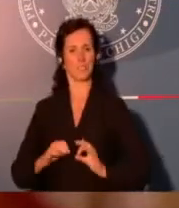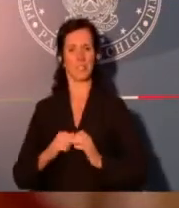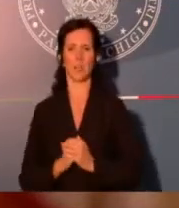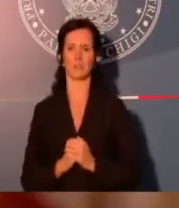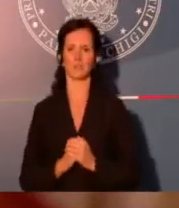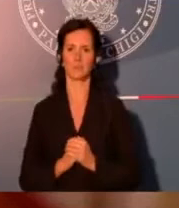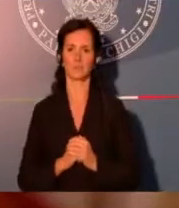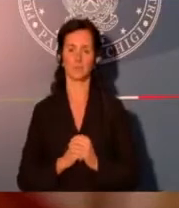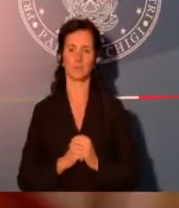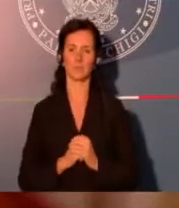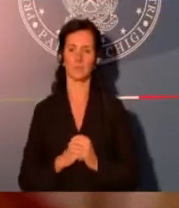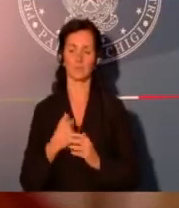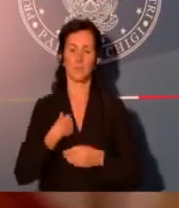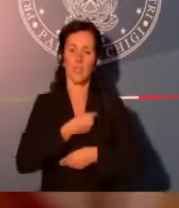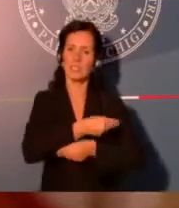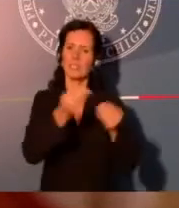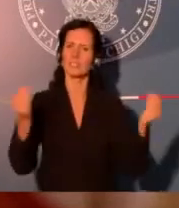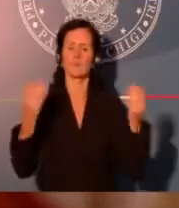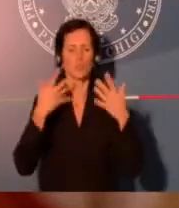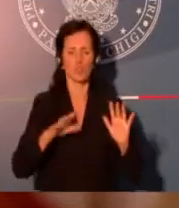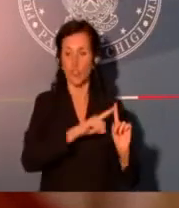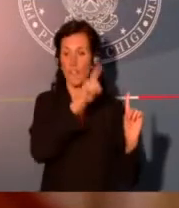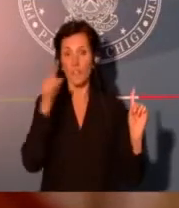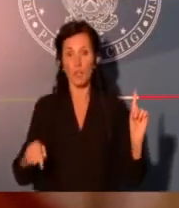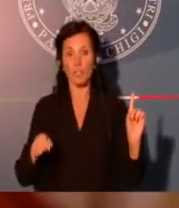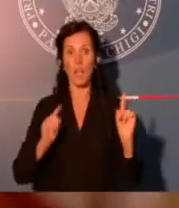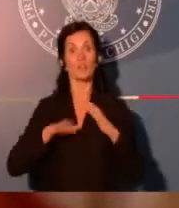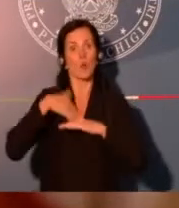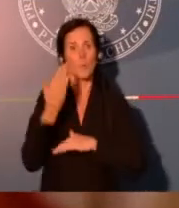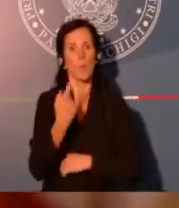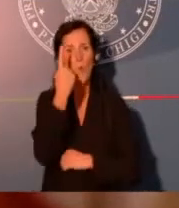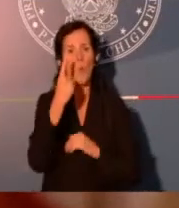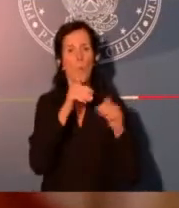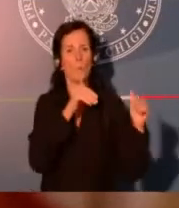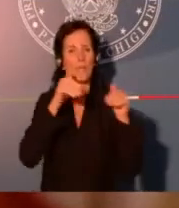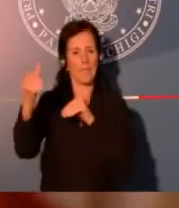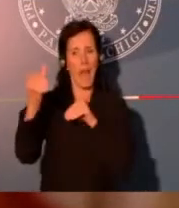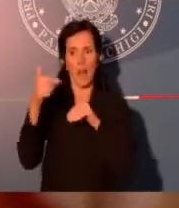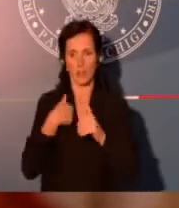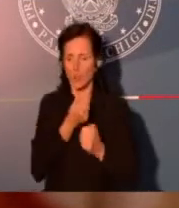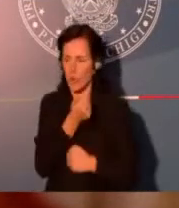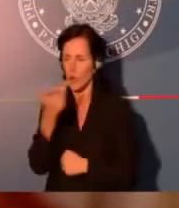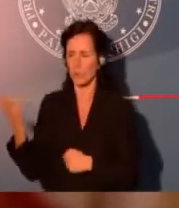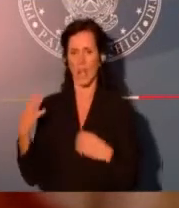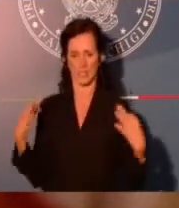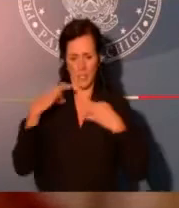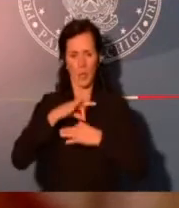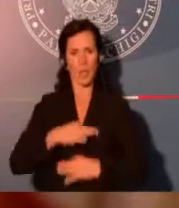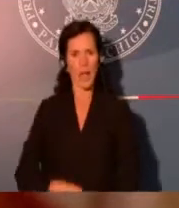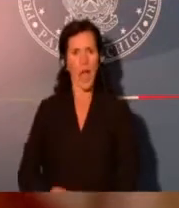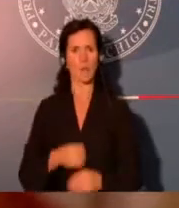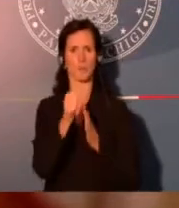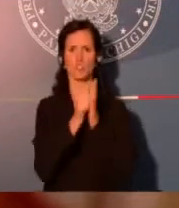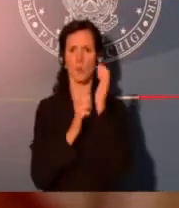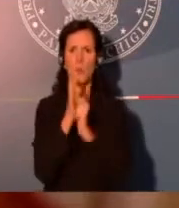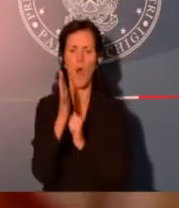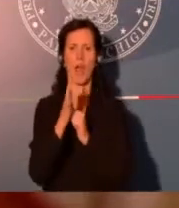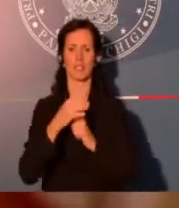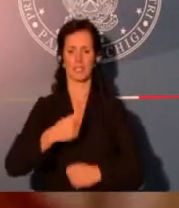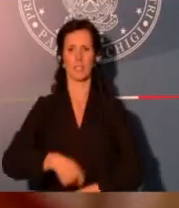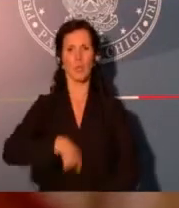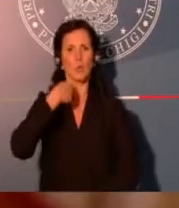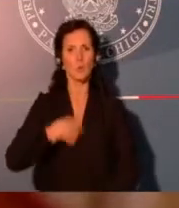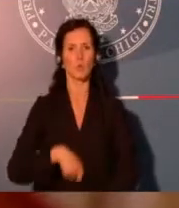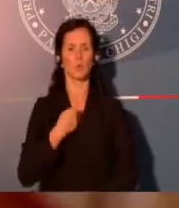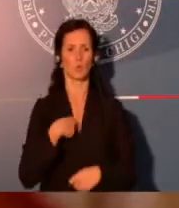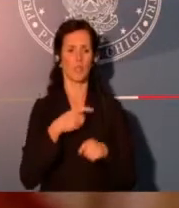distribuito sin qui più di 1 miliardo, pensate, le abbiamo contati, di mascherine, guanti, camici, tute, ventilatori,